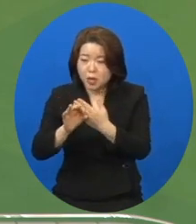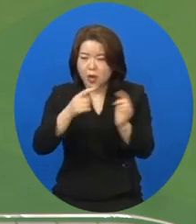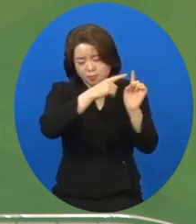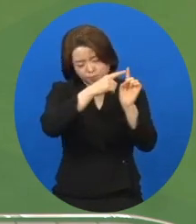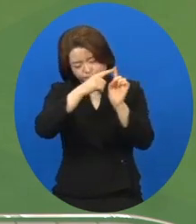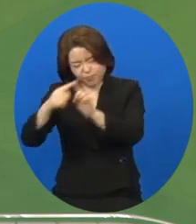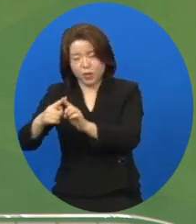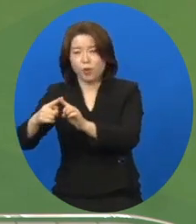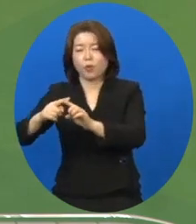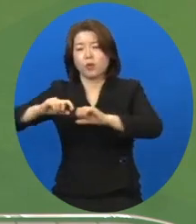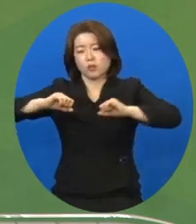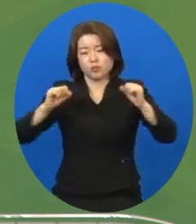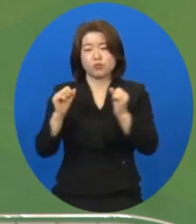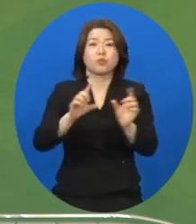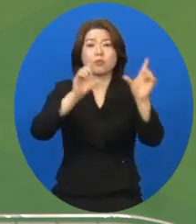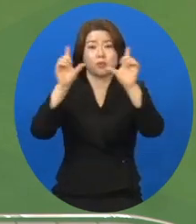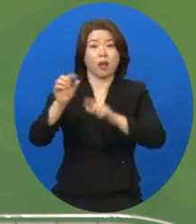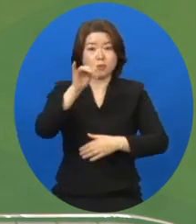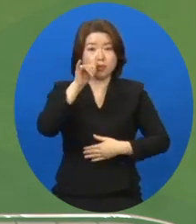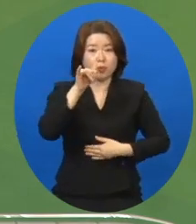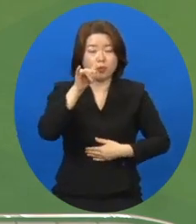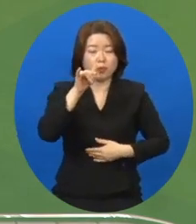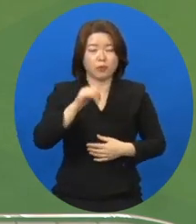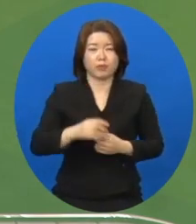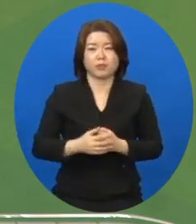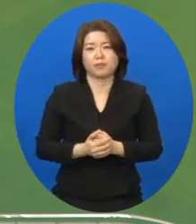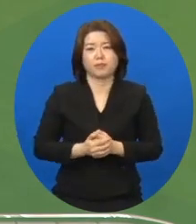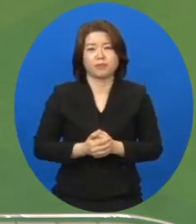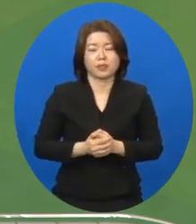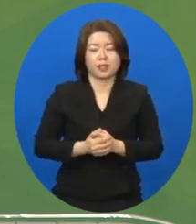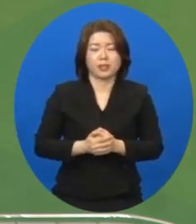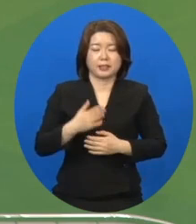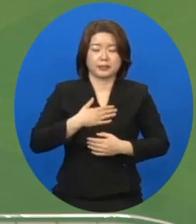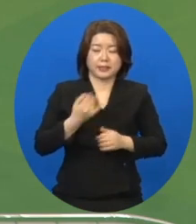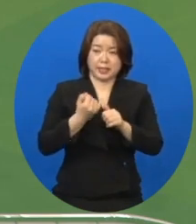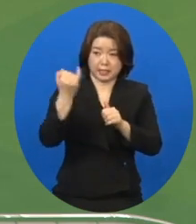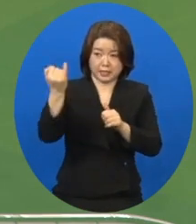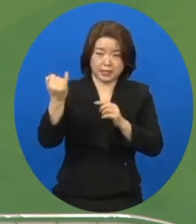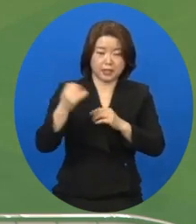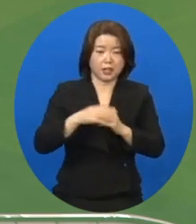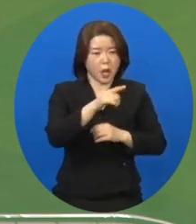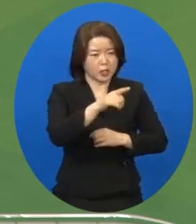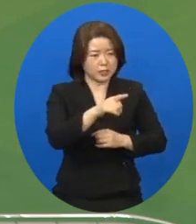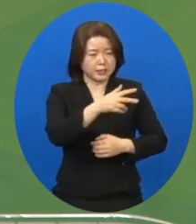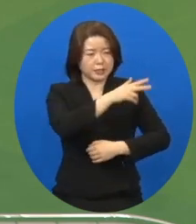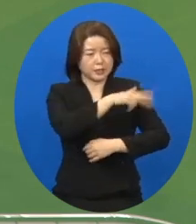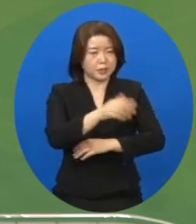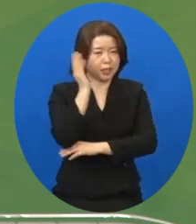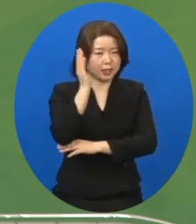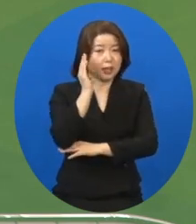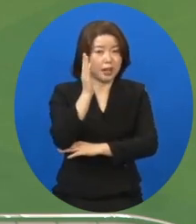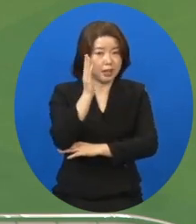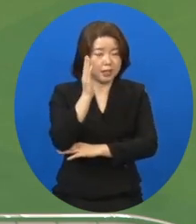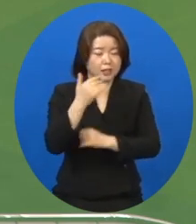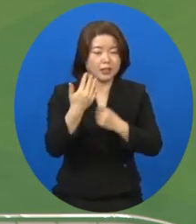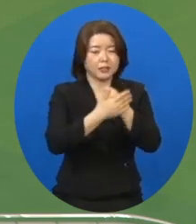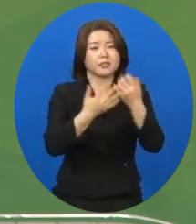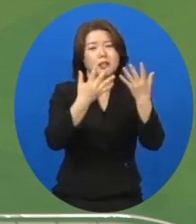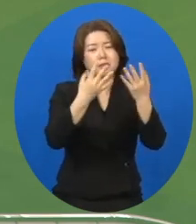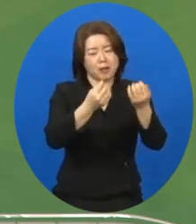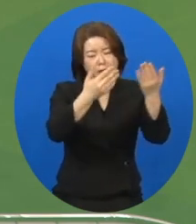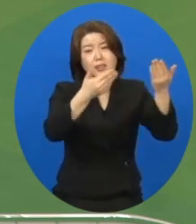순종의 삶을 살아요. 제 아내가 그 집사님의 강의를 참 은혜를 많이